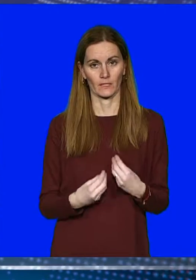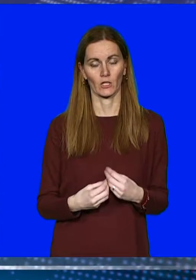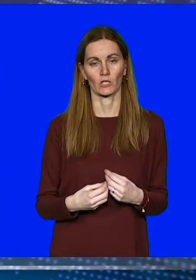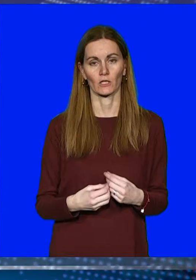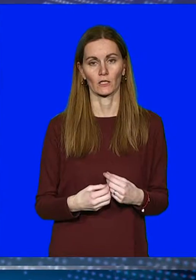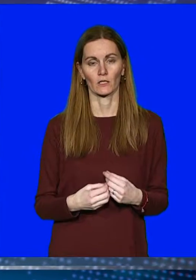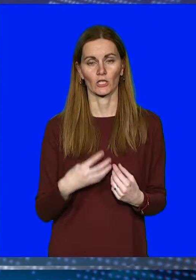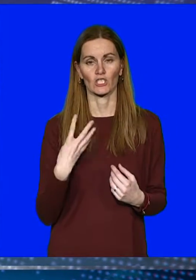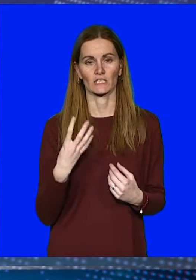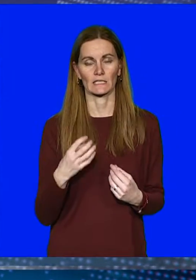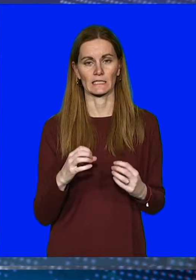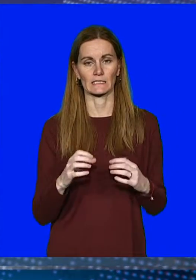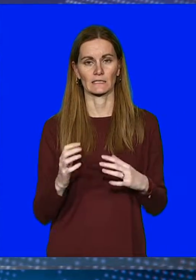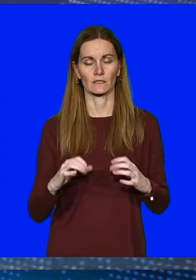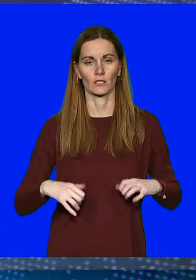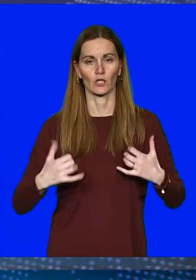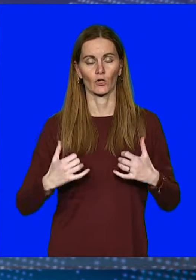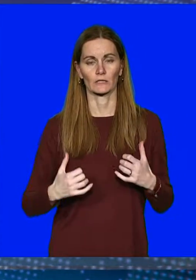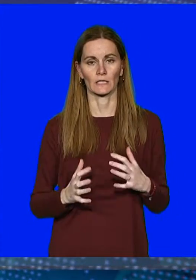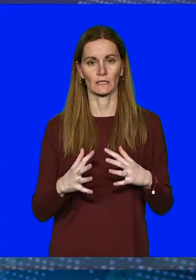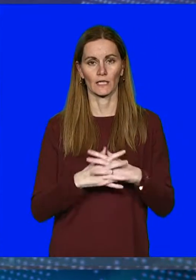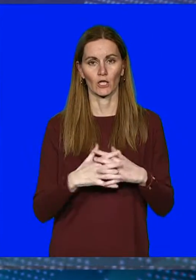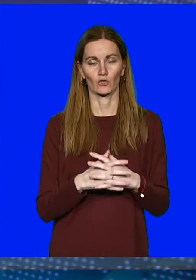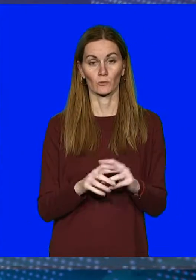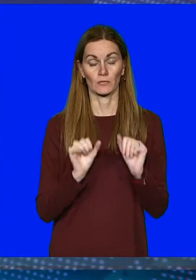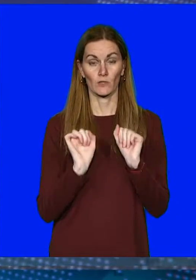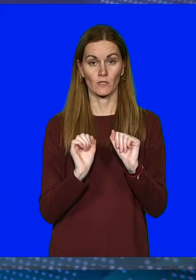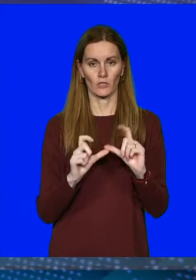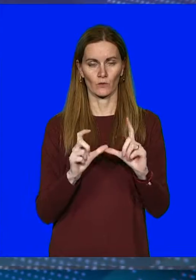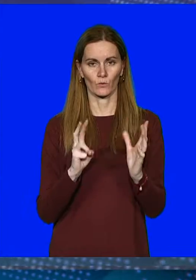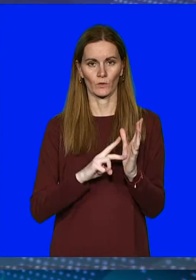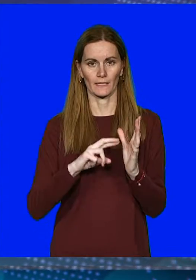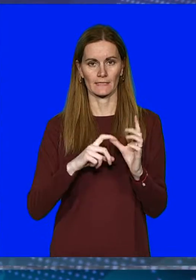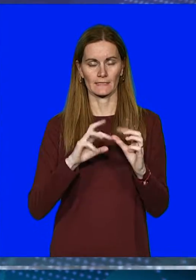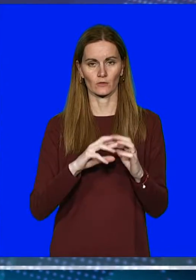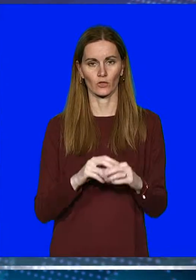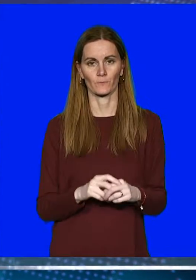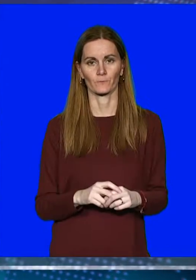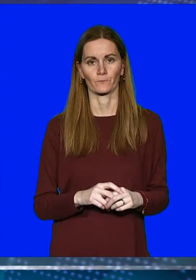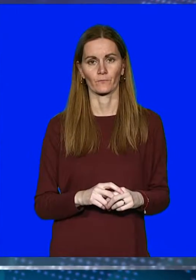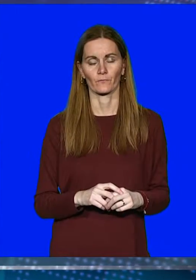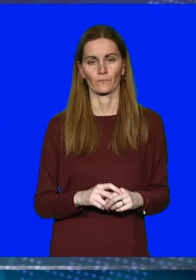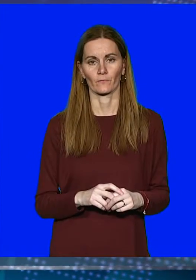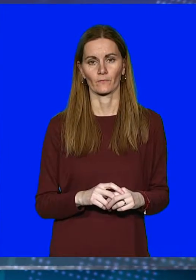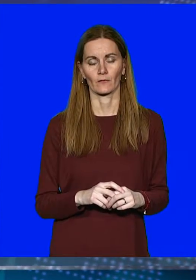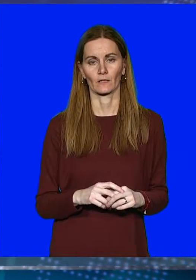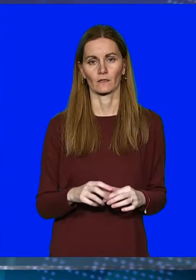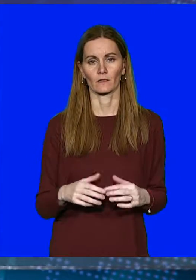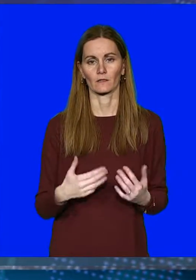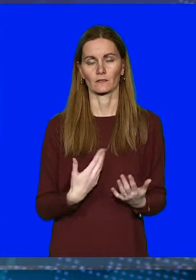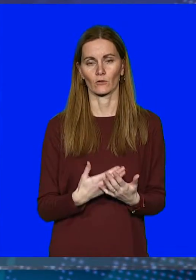godina da je Dubrovnik pod zaštitom UNESCO-a, 20 godina da je skinut sa ugrožene spomeničke baštine